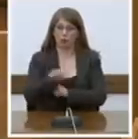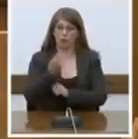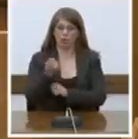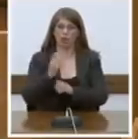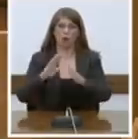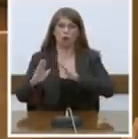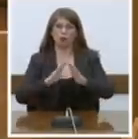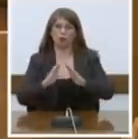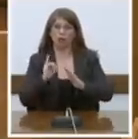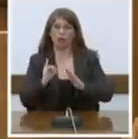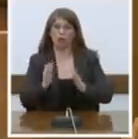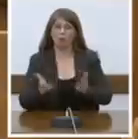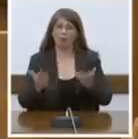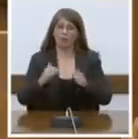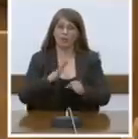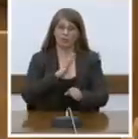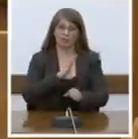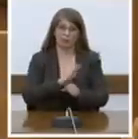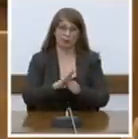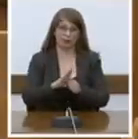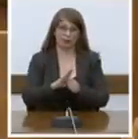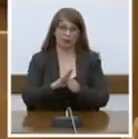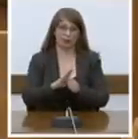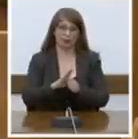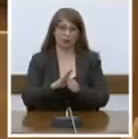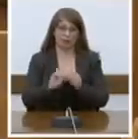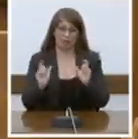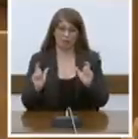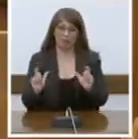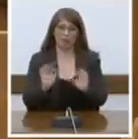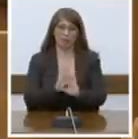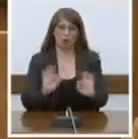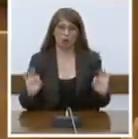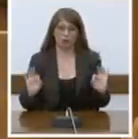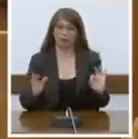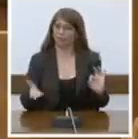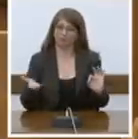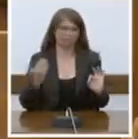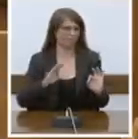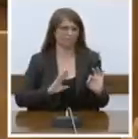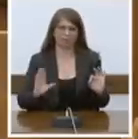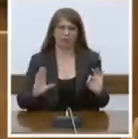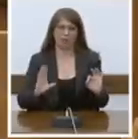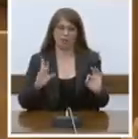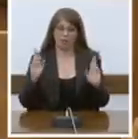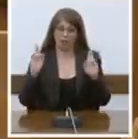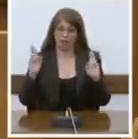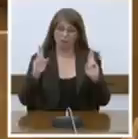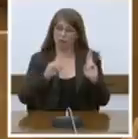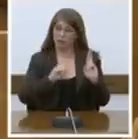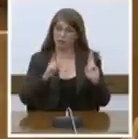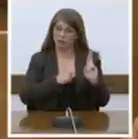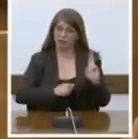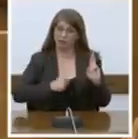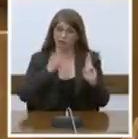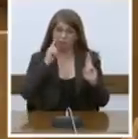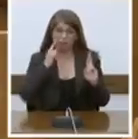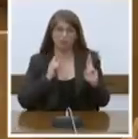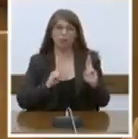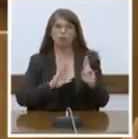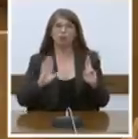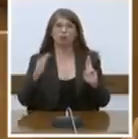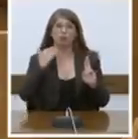υπάρχει σε επαρκή ετοιμότητα και ελπίζω να μην θρηνήσουμε ούτε θύματα